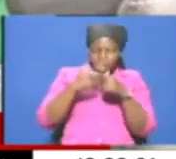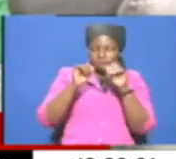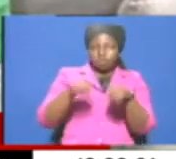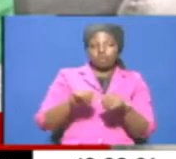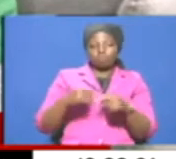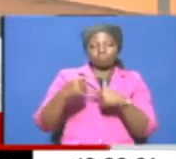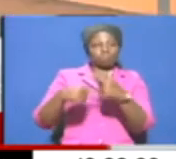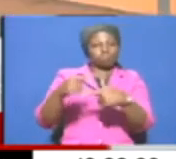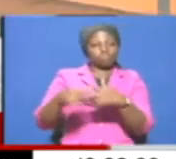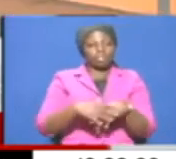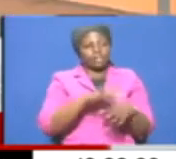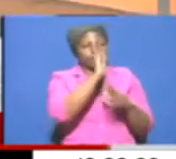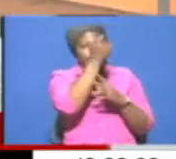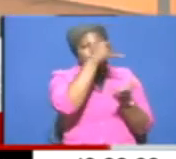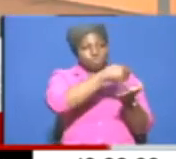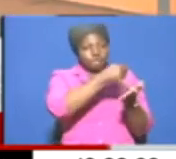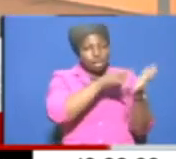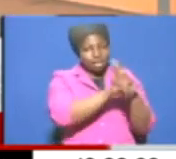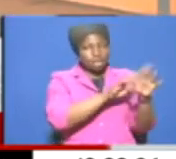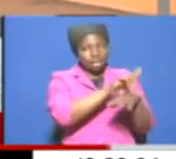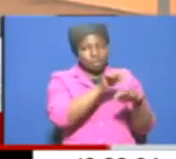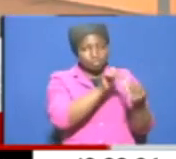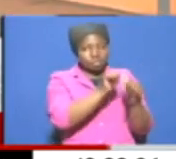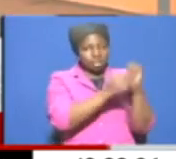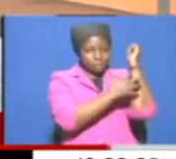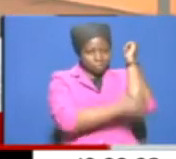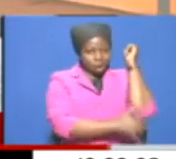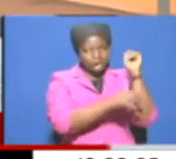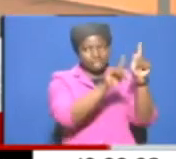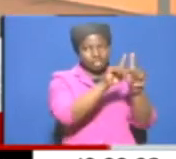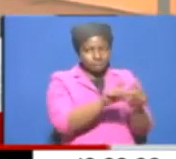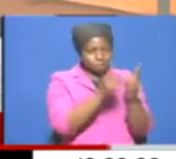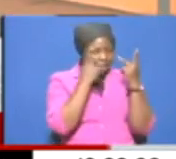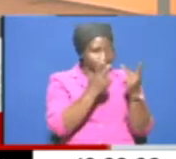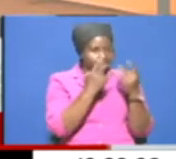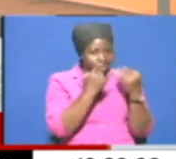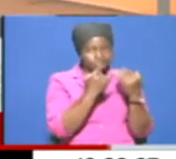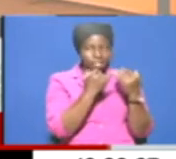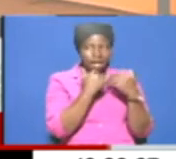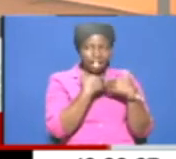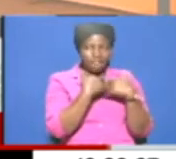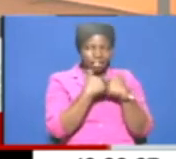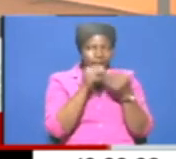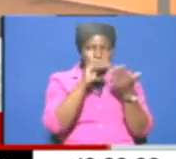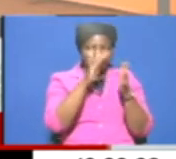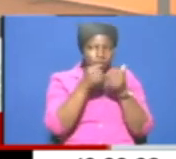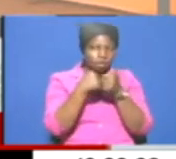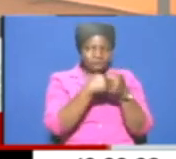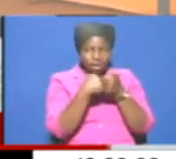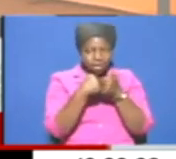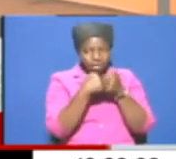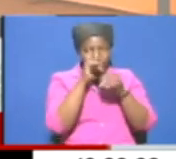Je, Kenya ni miongoni mwa mataifa ambayo ni maskini na yanaonekana kukabiliana na ama kukumbwa na changamoto zaidi za